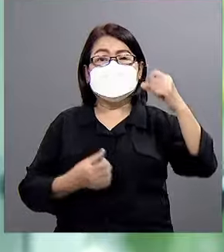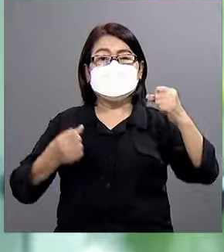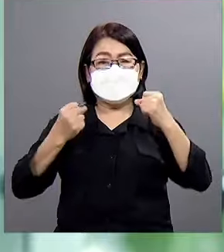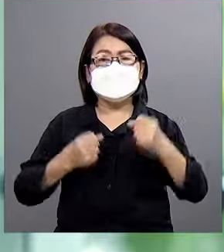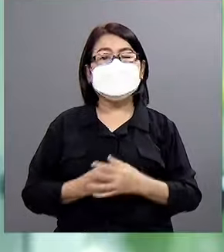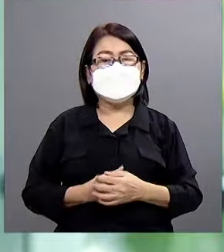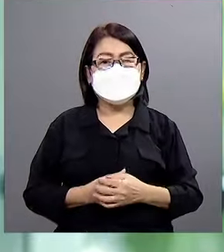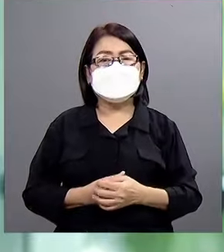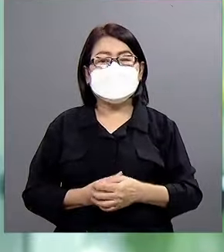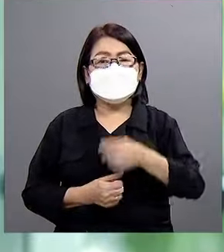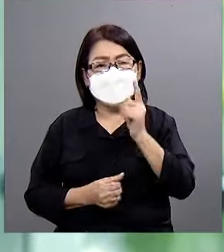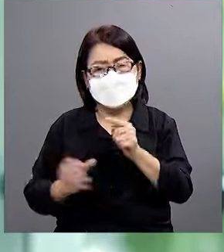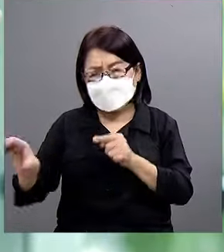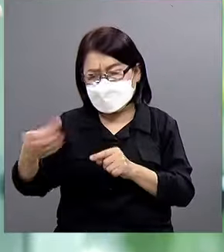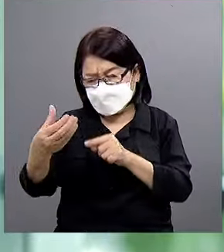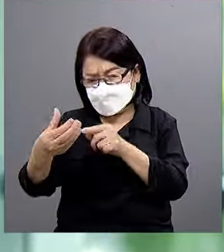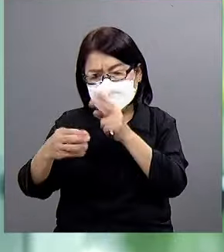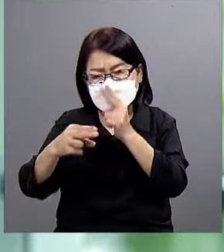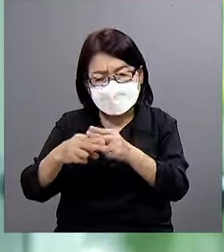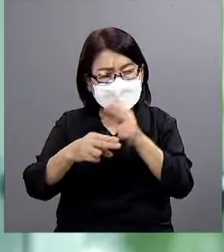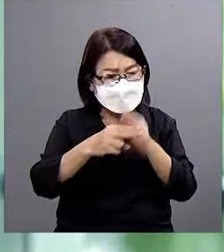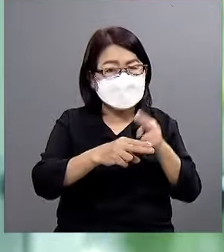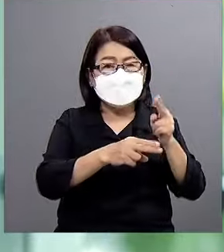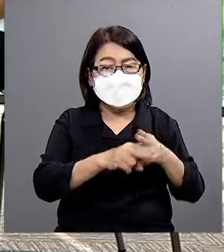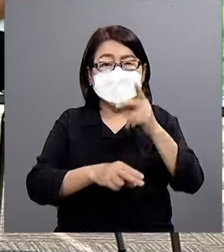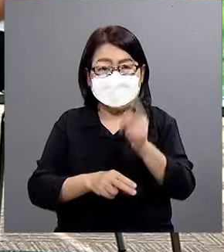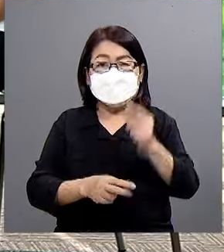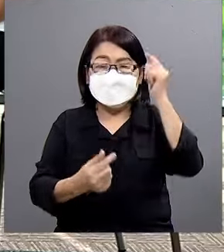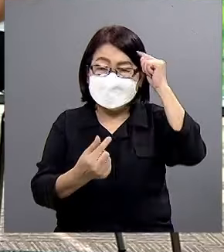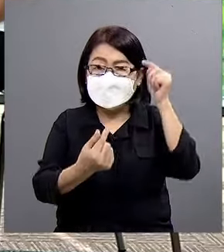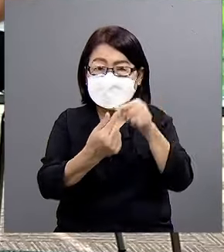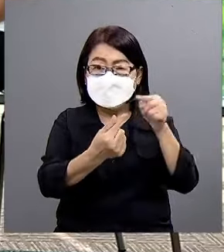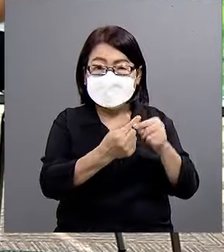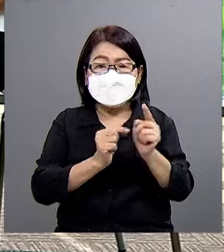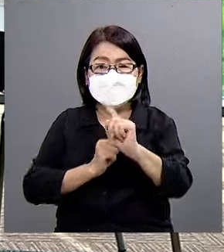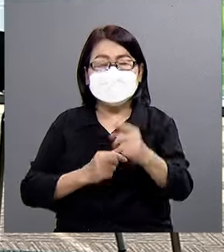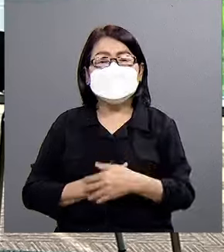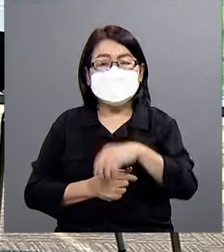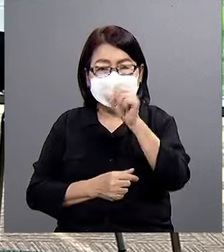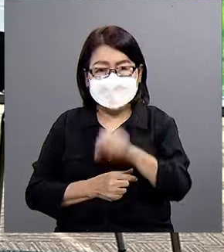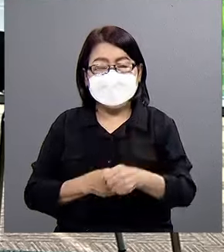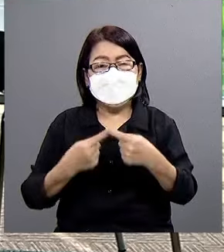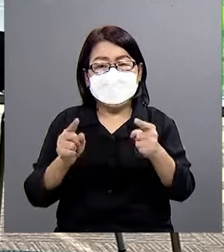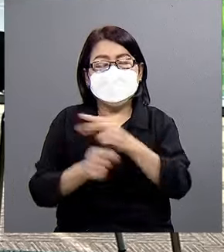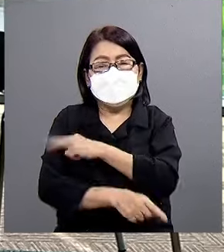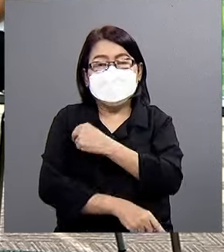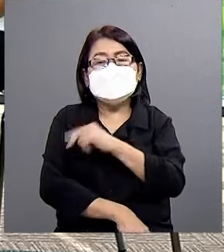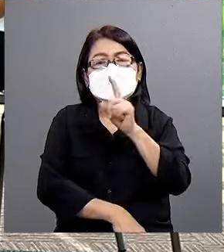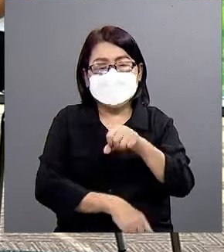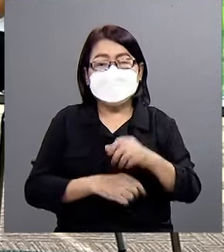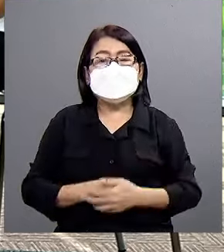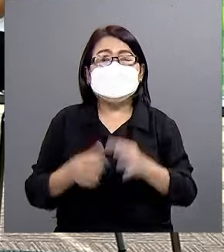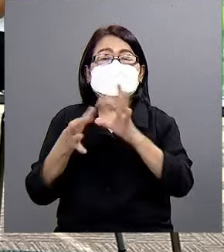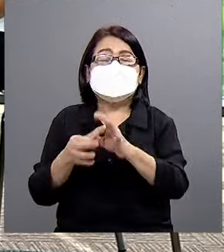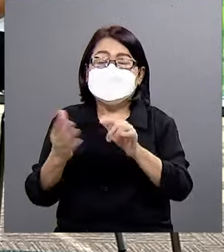ใช้ต้องรู้ว่าแต่ละสรรพคุณเนี่ยเป็นอย่างไร ว่าบางคนจะบอกว่ายาหอมปุ๊บเนี่ยใช้กับทุกคนเลยเพราะฉะ